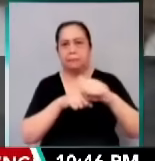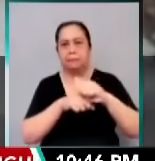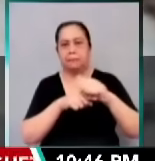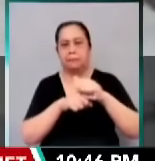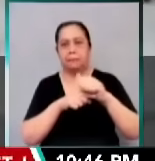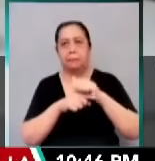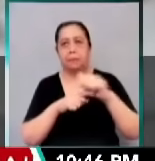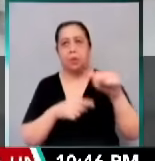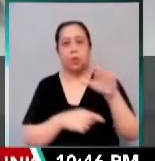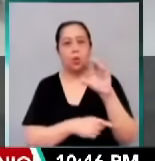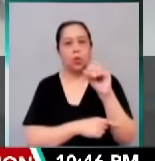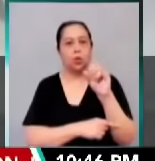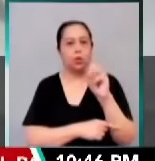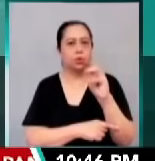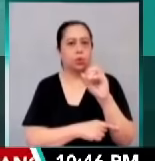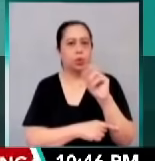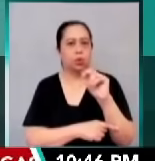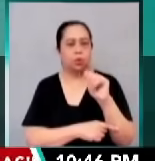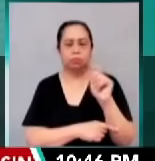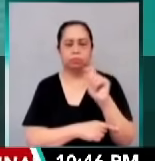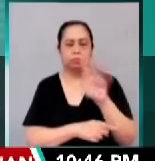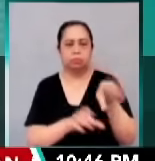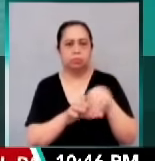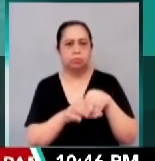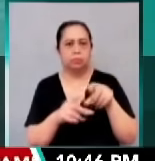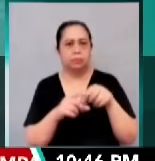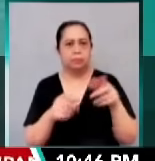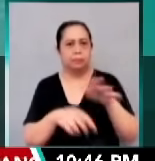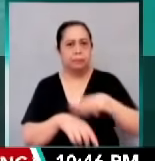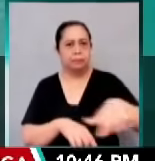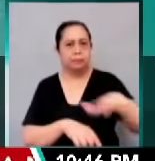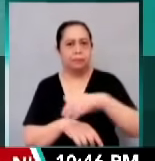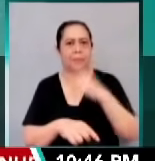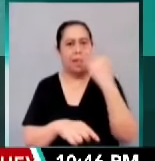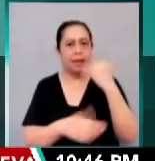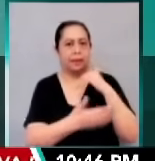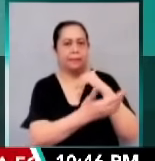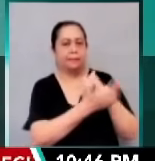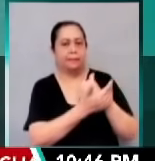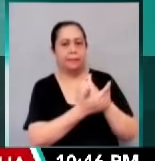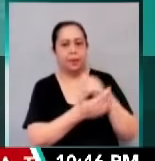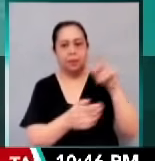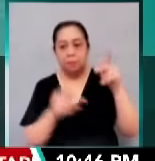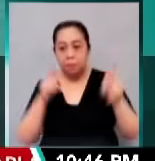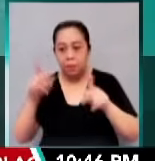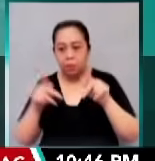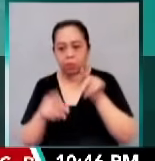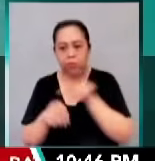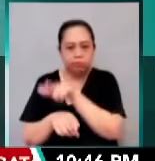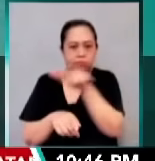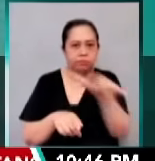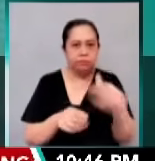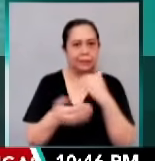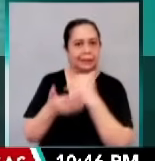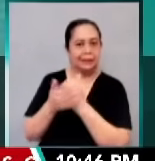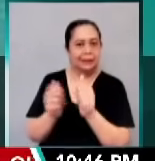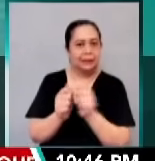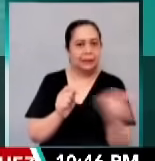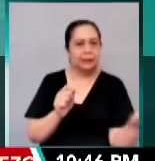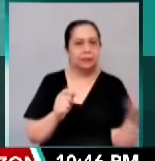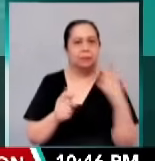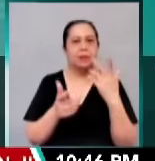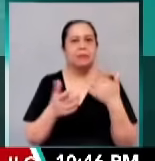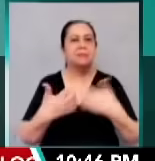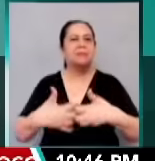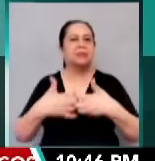pero wala namang nadamay sa ground dahil iniwasan ng piloto ang mataong lugar doon. Posibleng isa raw sa mga makina ng eroplano